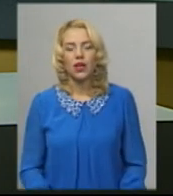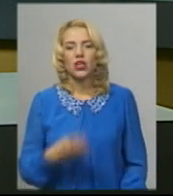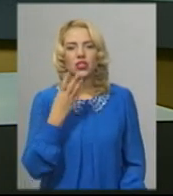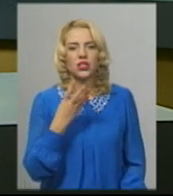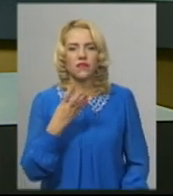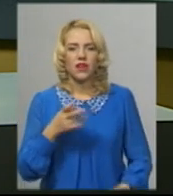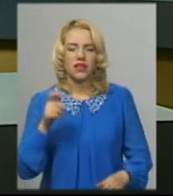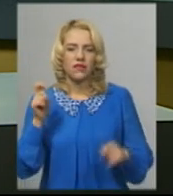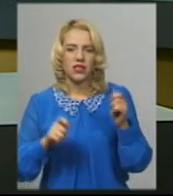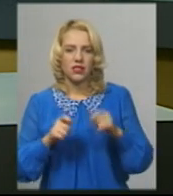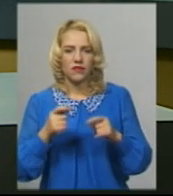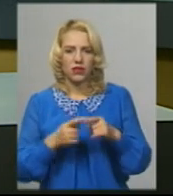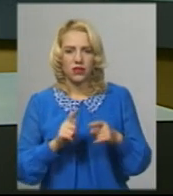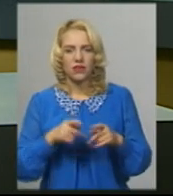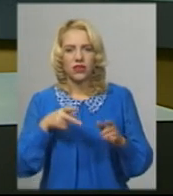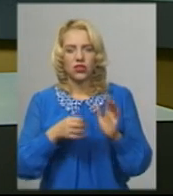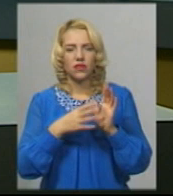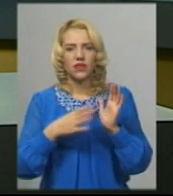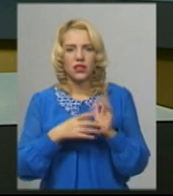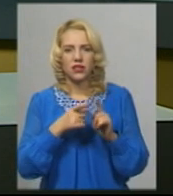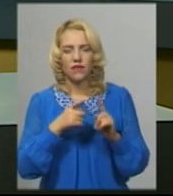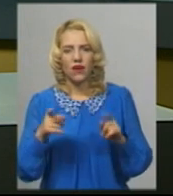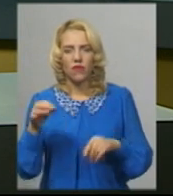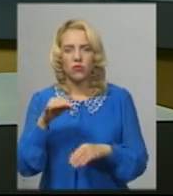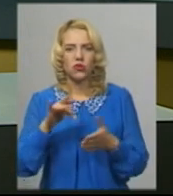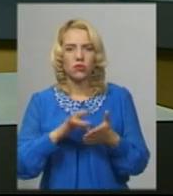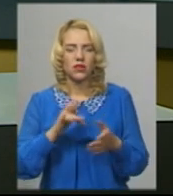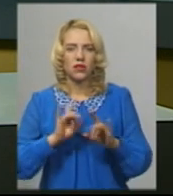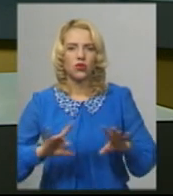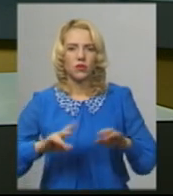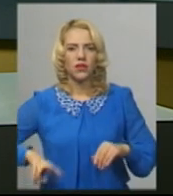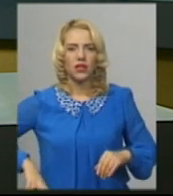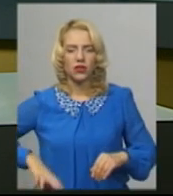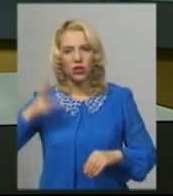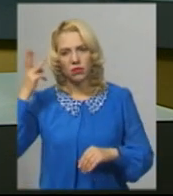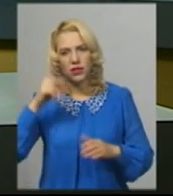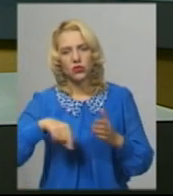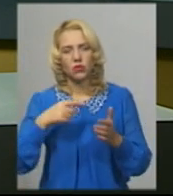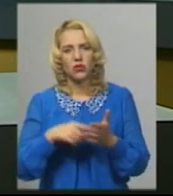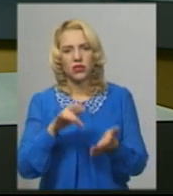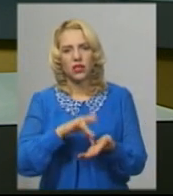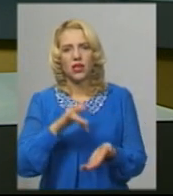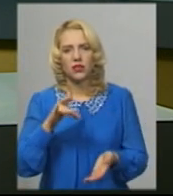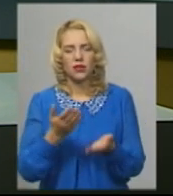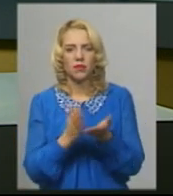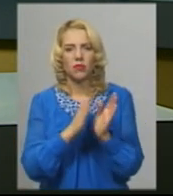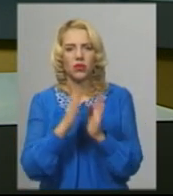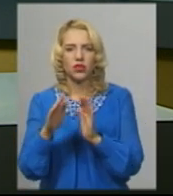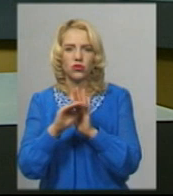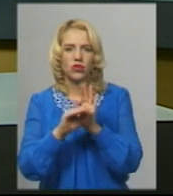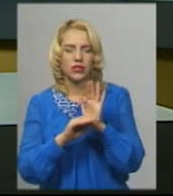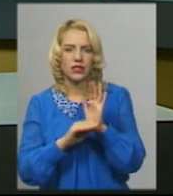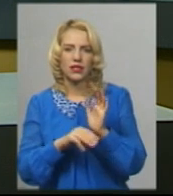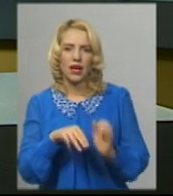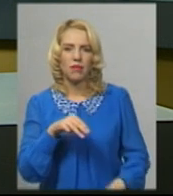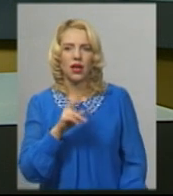«Слово єднає 2019» триває в обласному центрі, розповідає директор Хмельницької міської централізованої бібліотечної системи